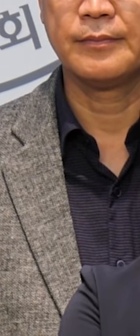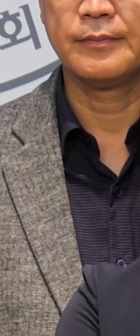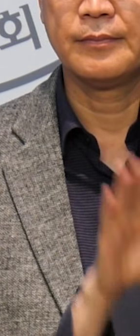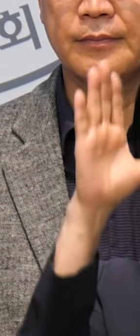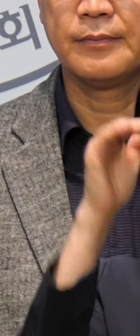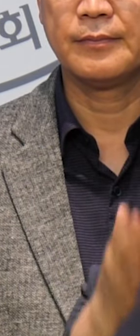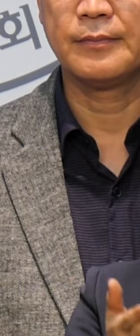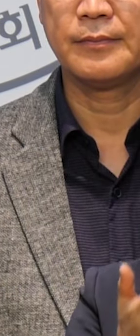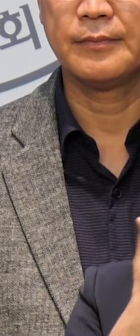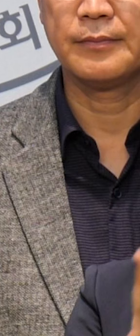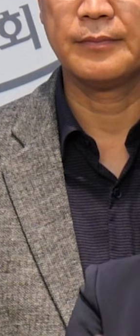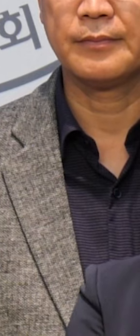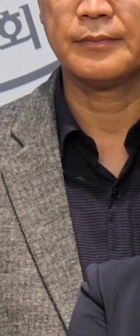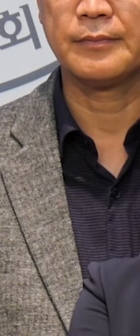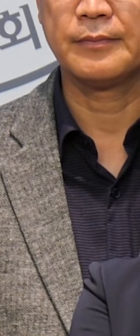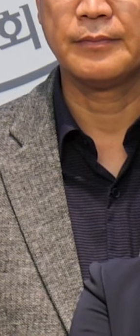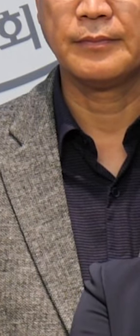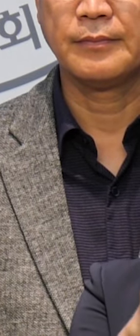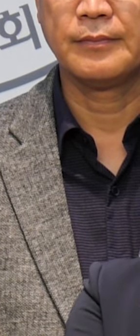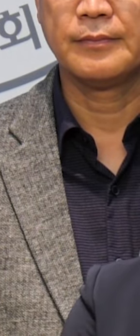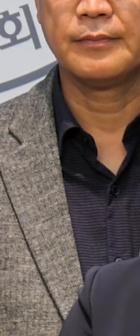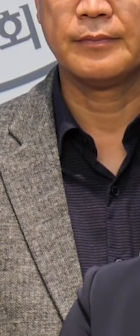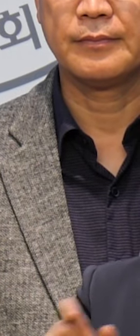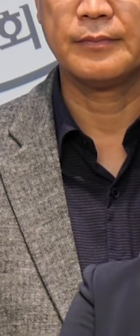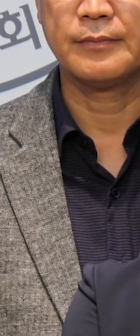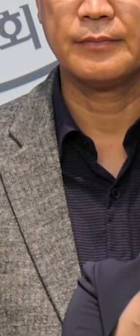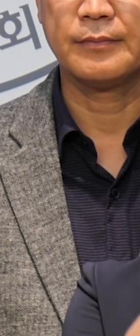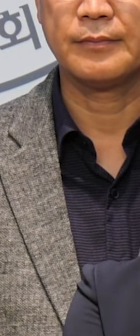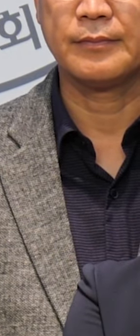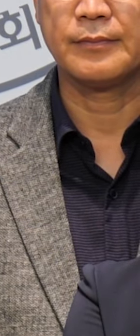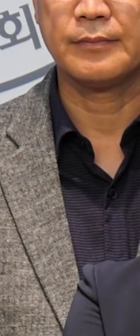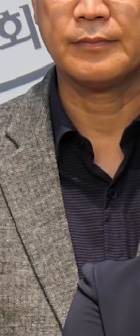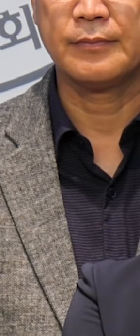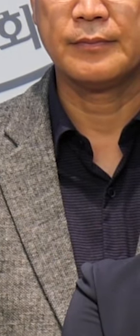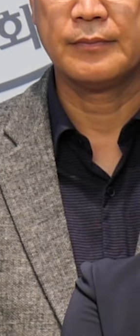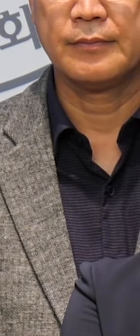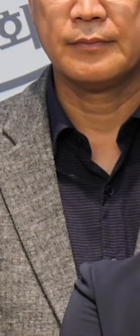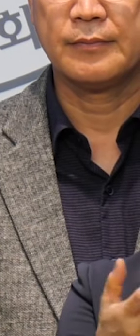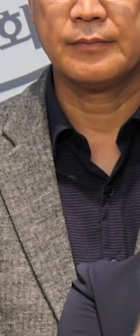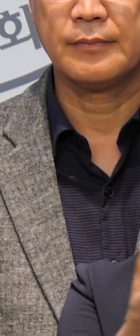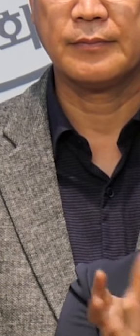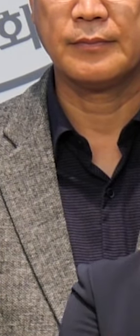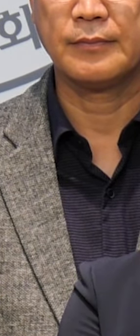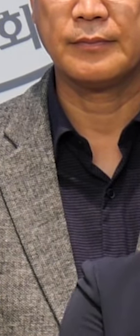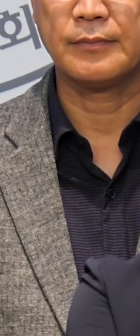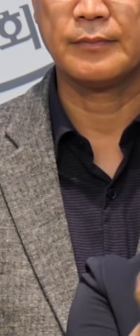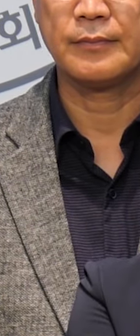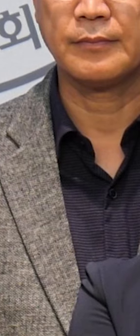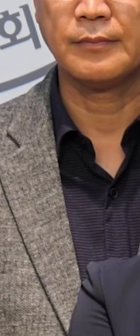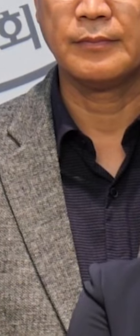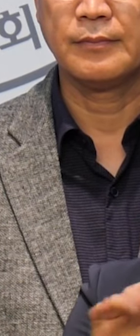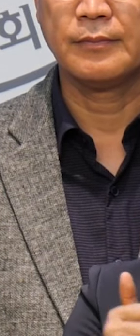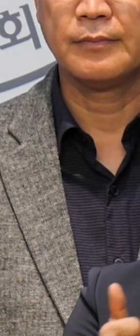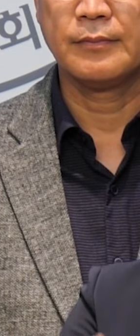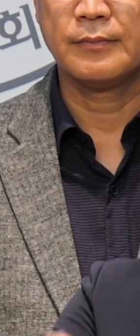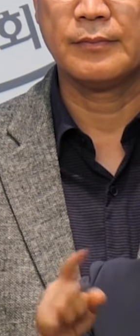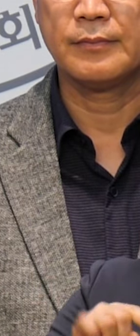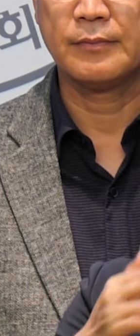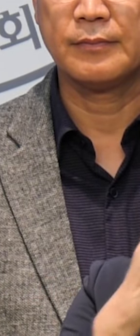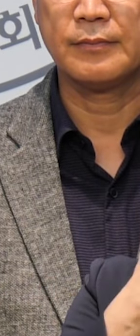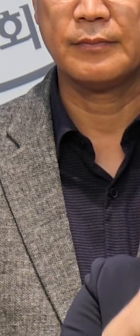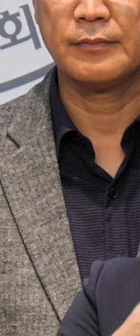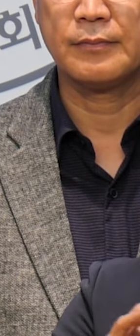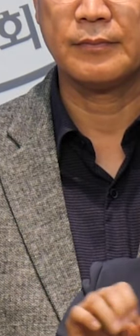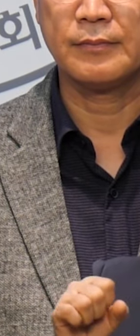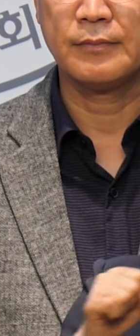사육, 소상 및 유통 등 정식에 관한 특별법을 단독 의결하였음을 알려드리며 회의에 불참한